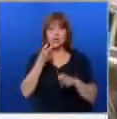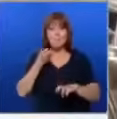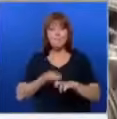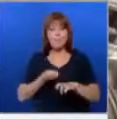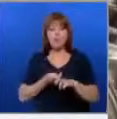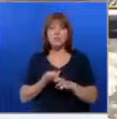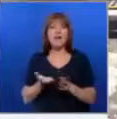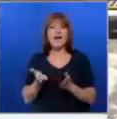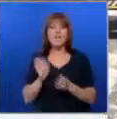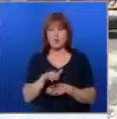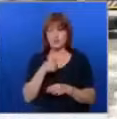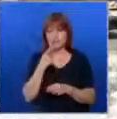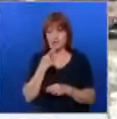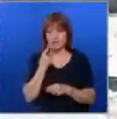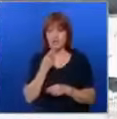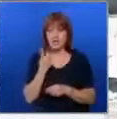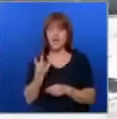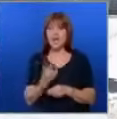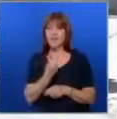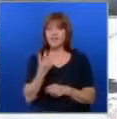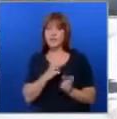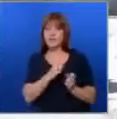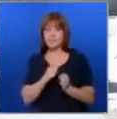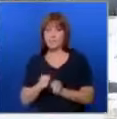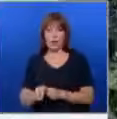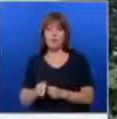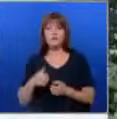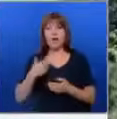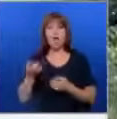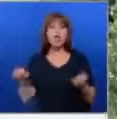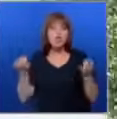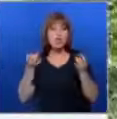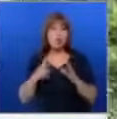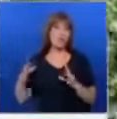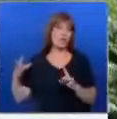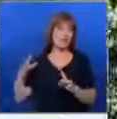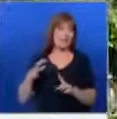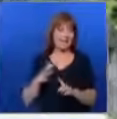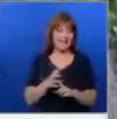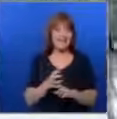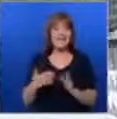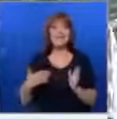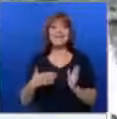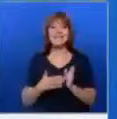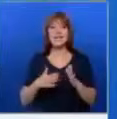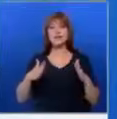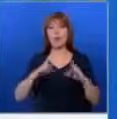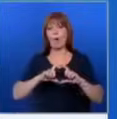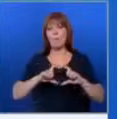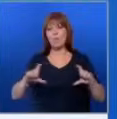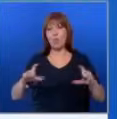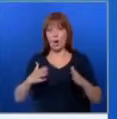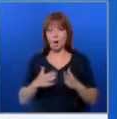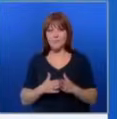какво повече да кажа. Само 2 часа по-късно следва нова атака в Киев. Този път срещу жилищна сграда.